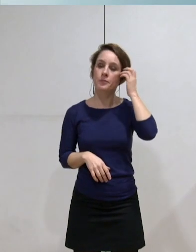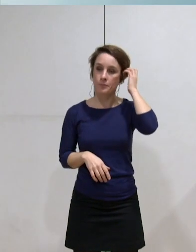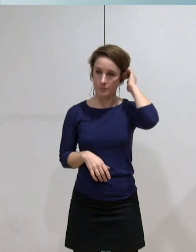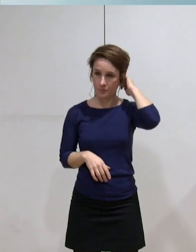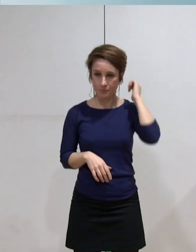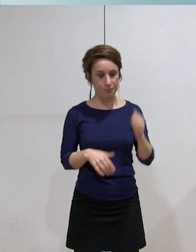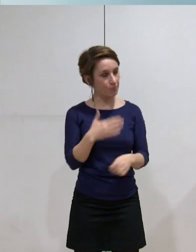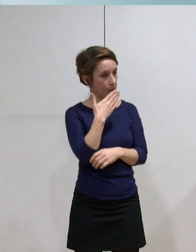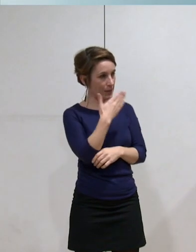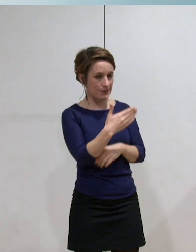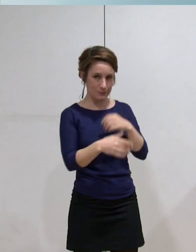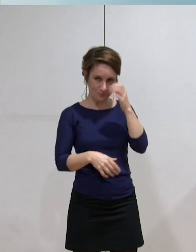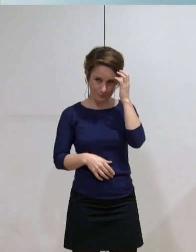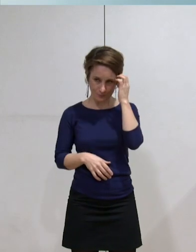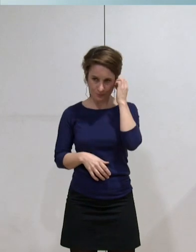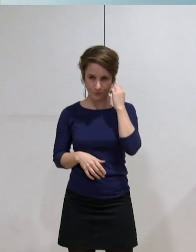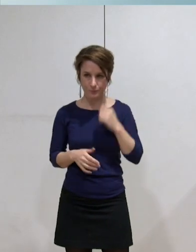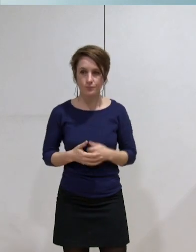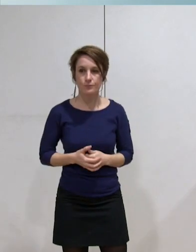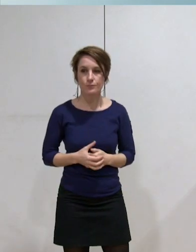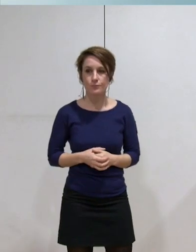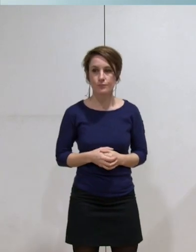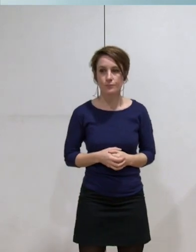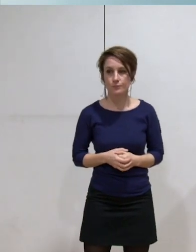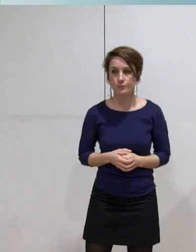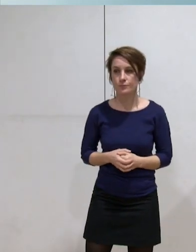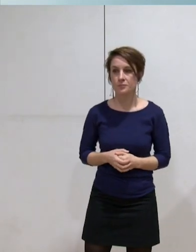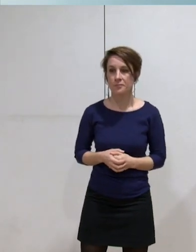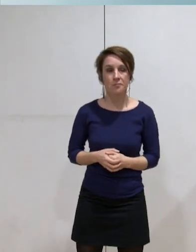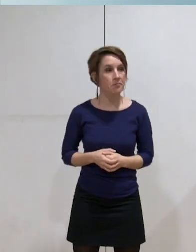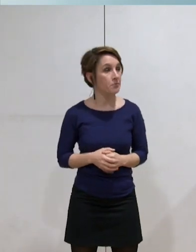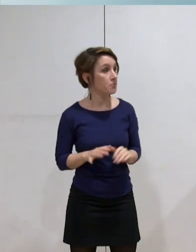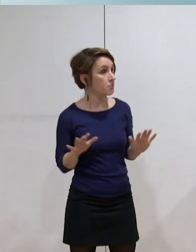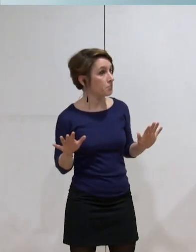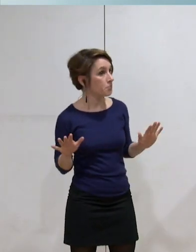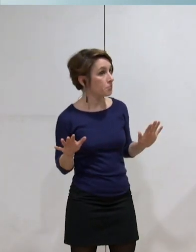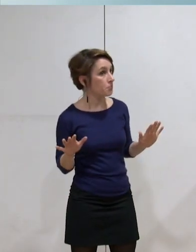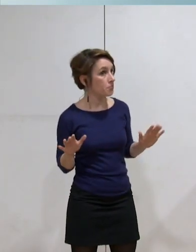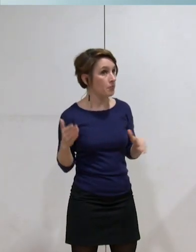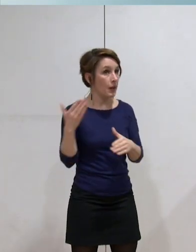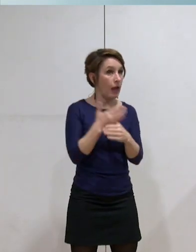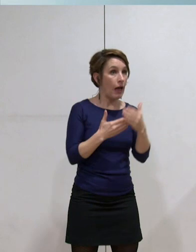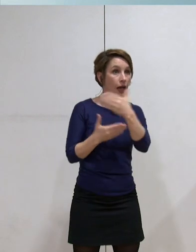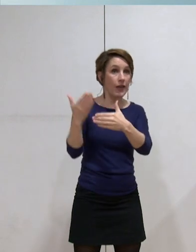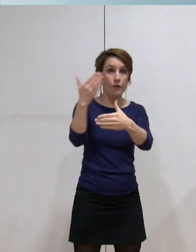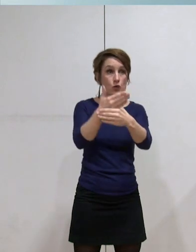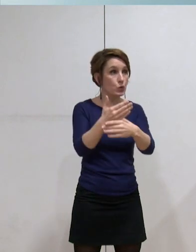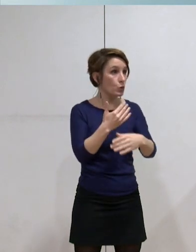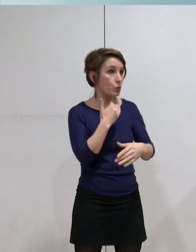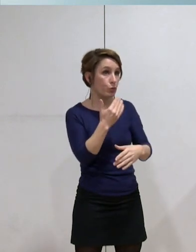merci alors peut-être quelques répones il n'y a plus de d'intervention et de